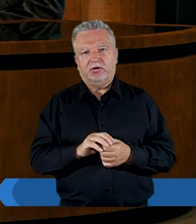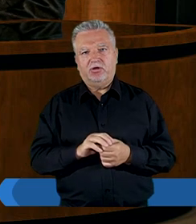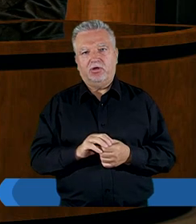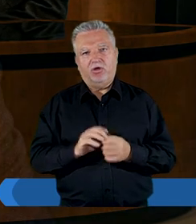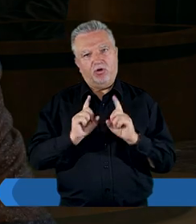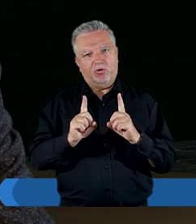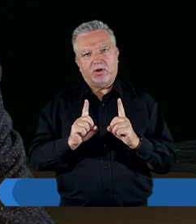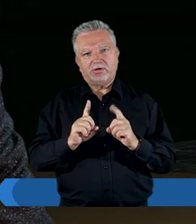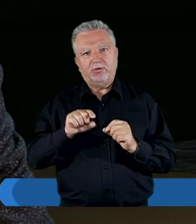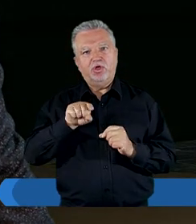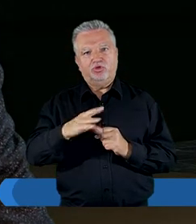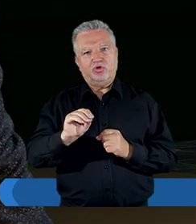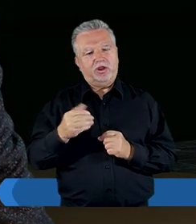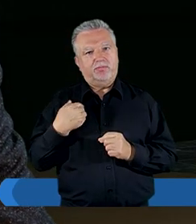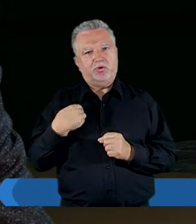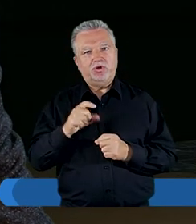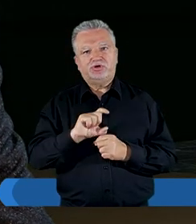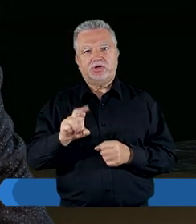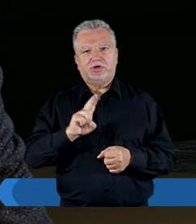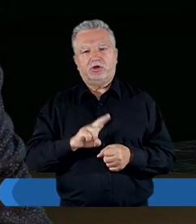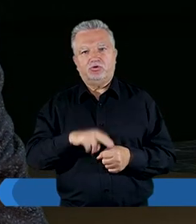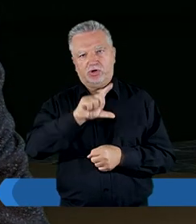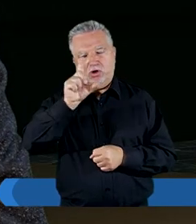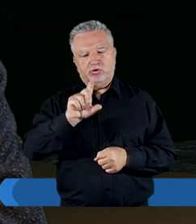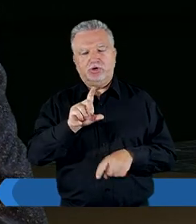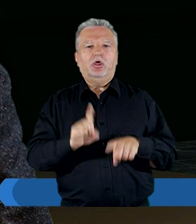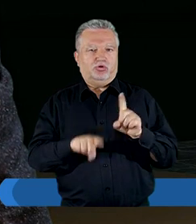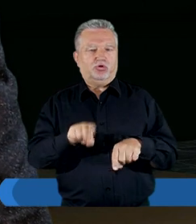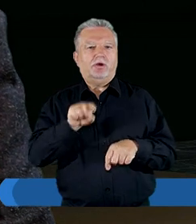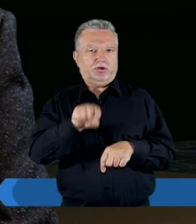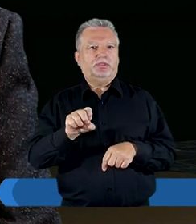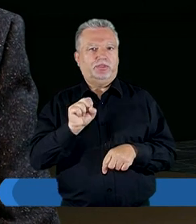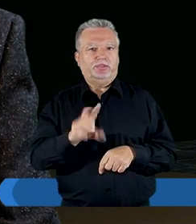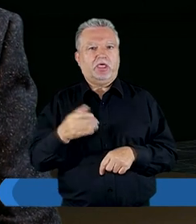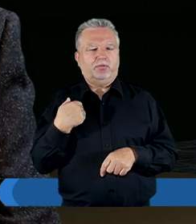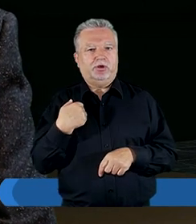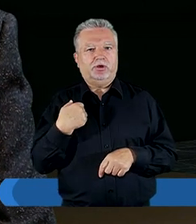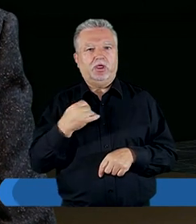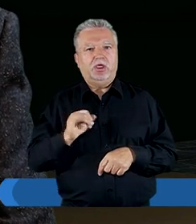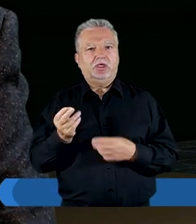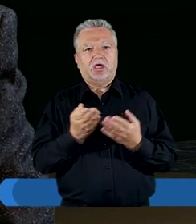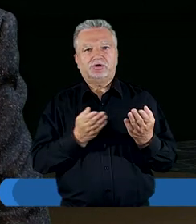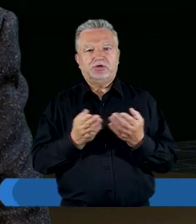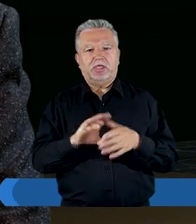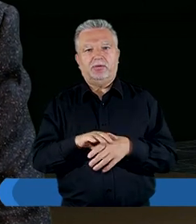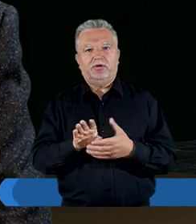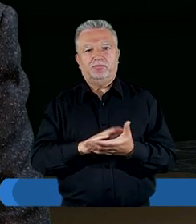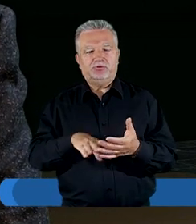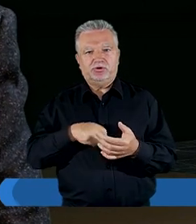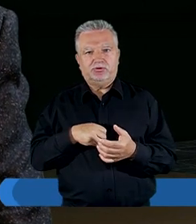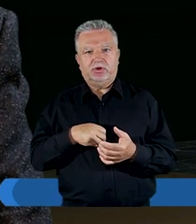i nie były to czasy, kiedy ludzie typowo, normalnie byli takimi. Bo jak czytamy w Piśmie Świętym, od